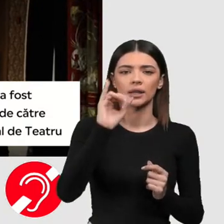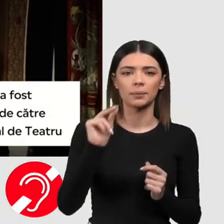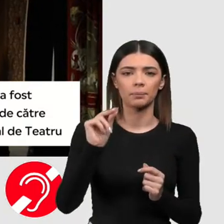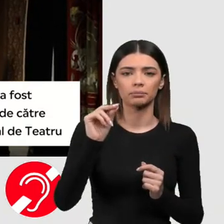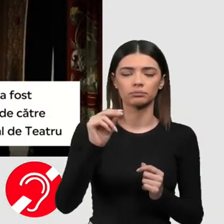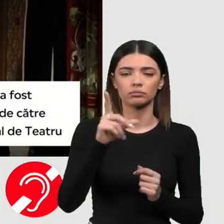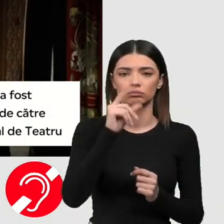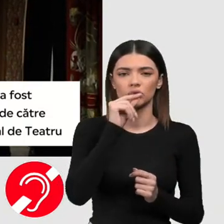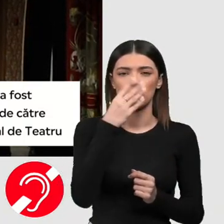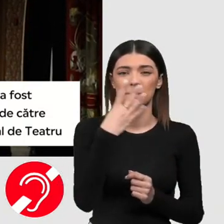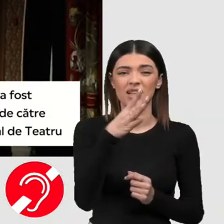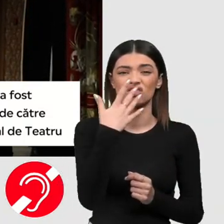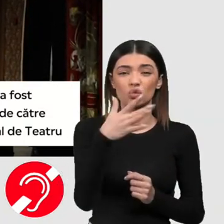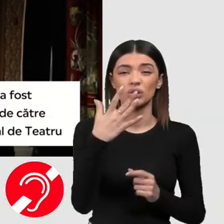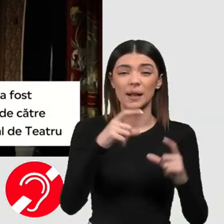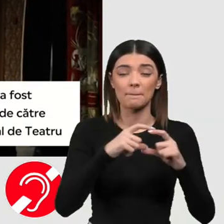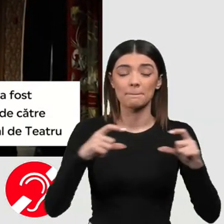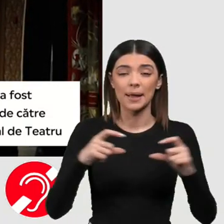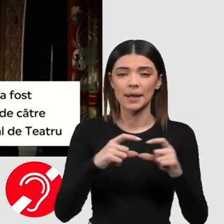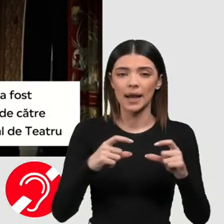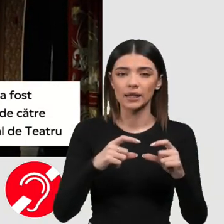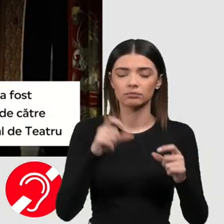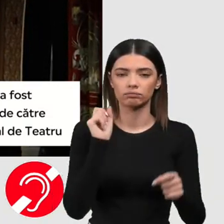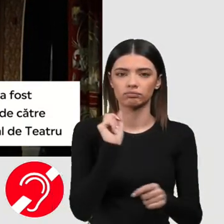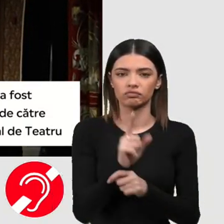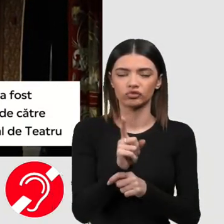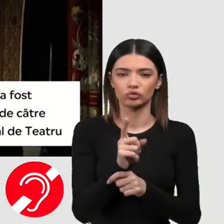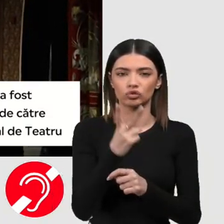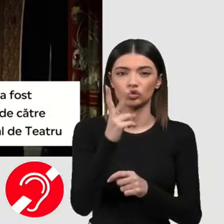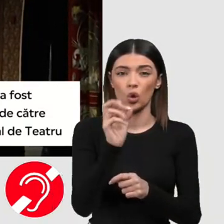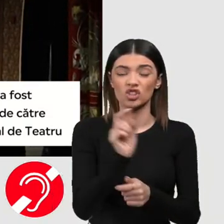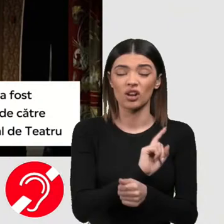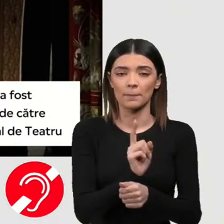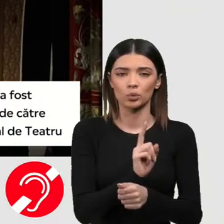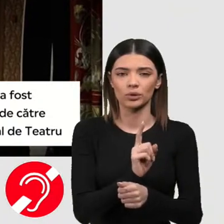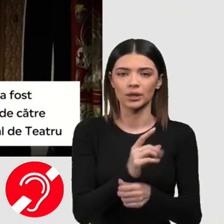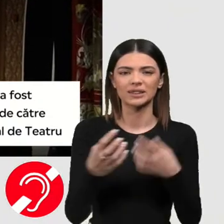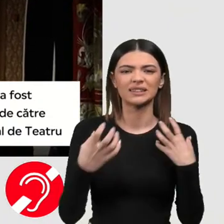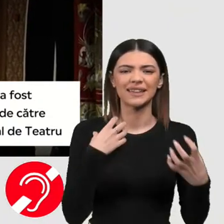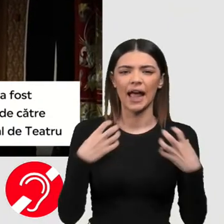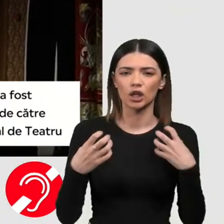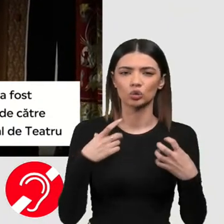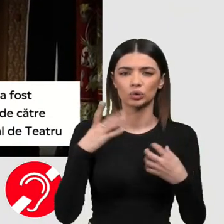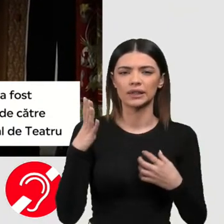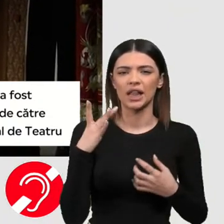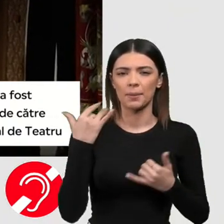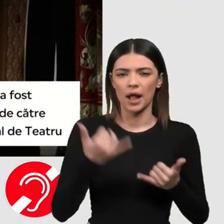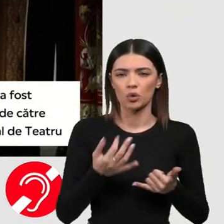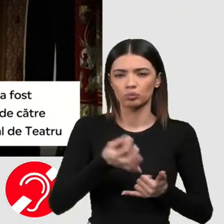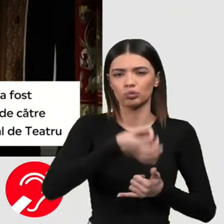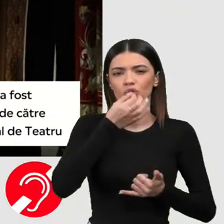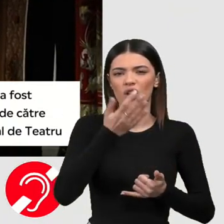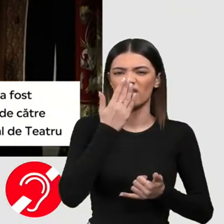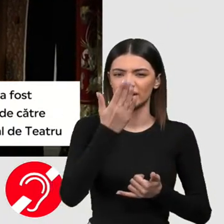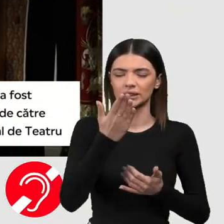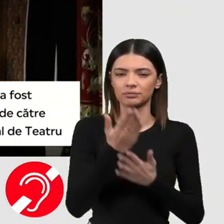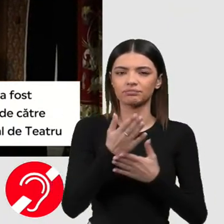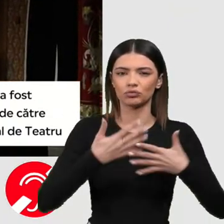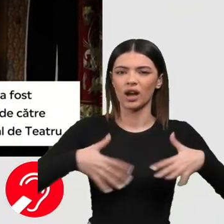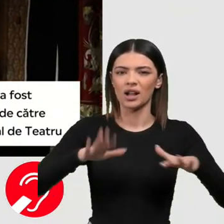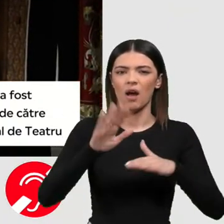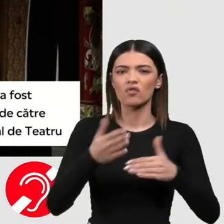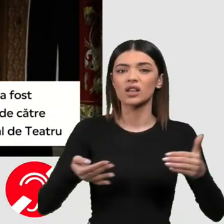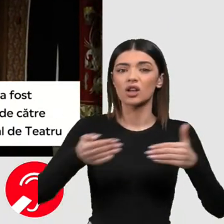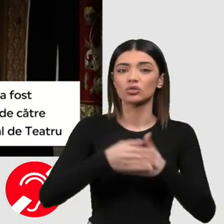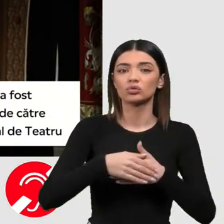Oedip. Vorbim de 4550 de bilete date în 20 de minute. Teatrul independent scoate ușor capul la lumină după ce a